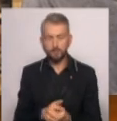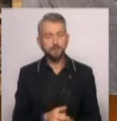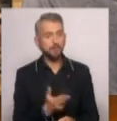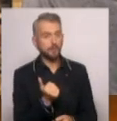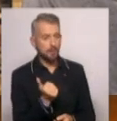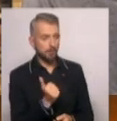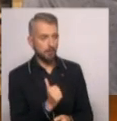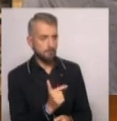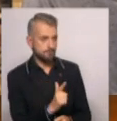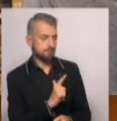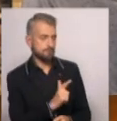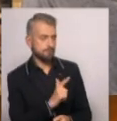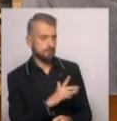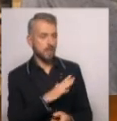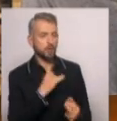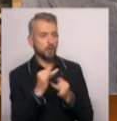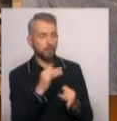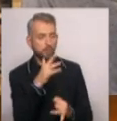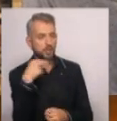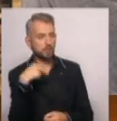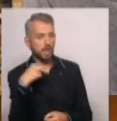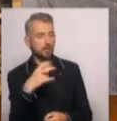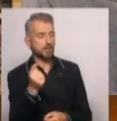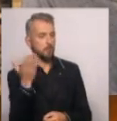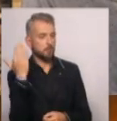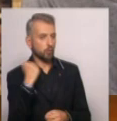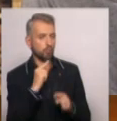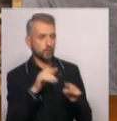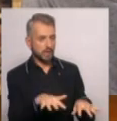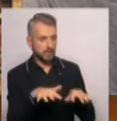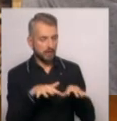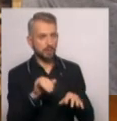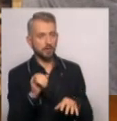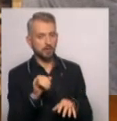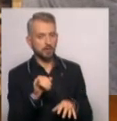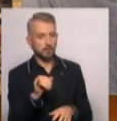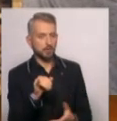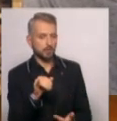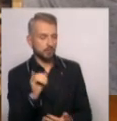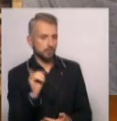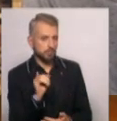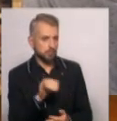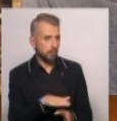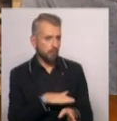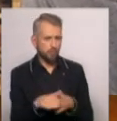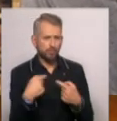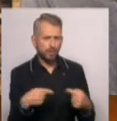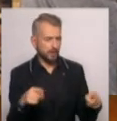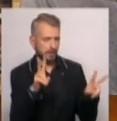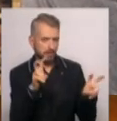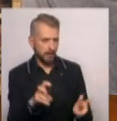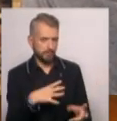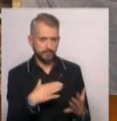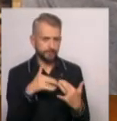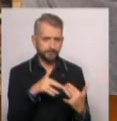Ми з Наталією спілкувалися під час перерви на минулому засіданні Київради на абсолютно різні теми. Я